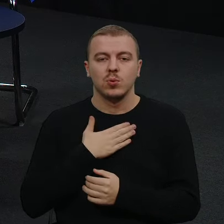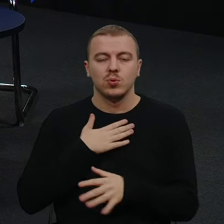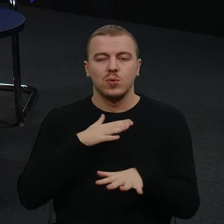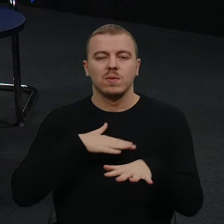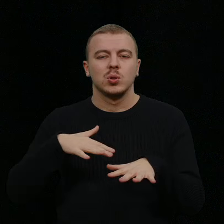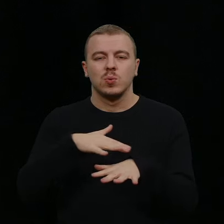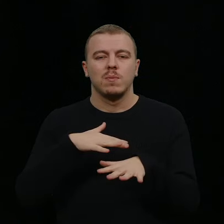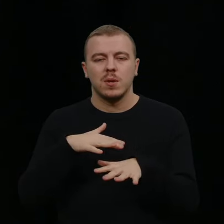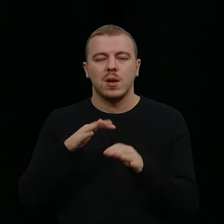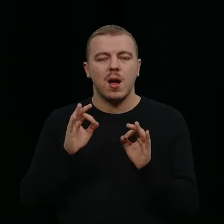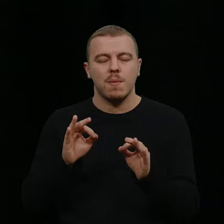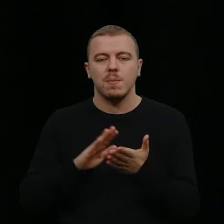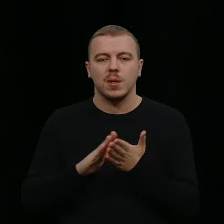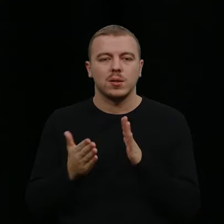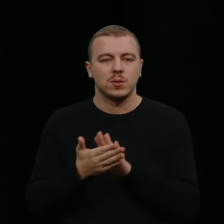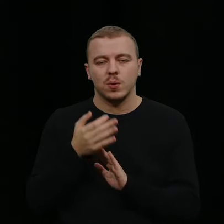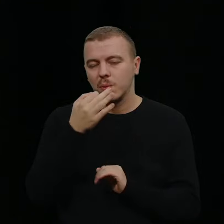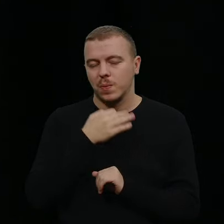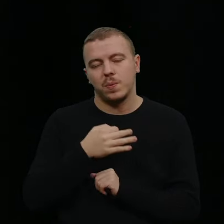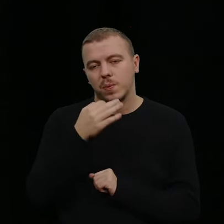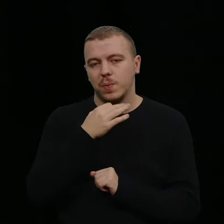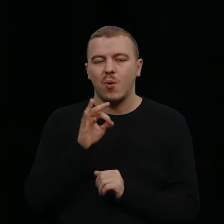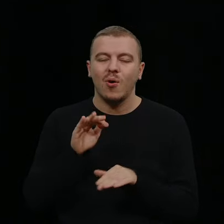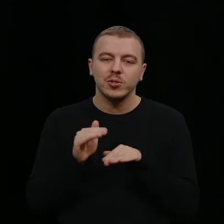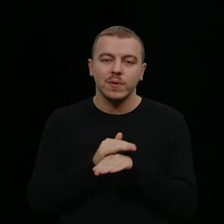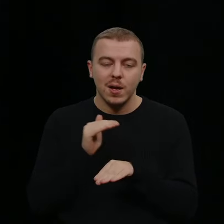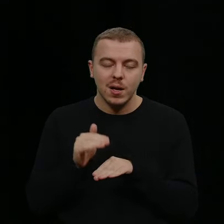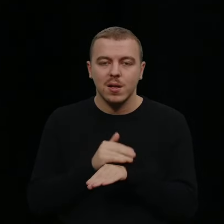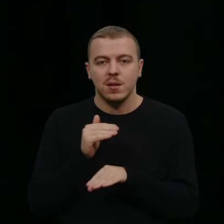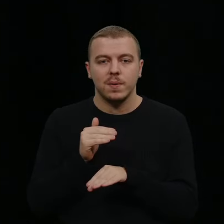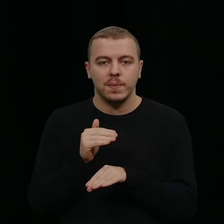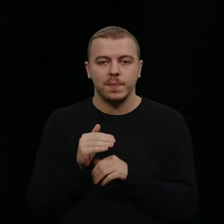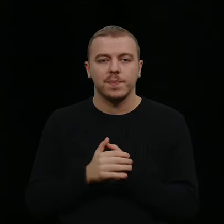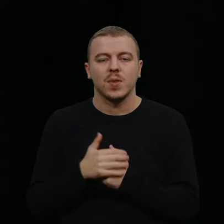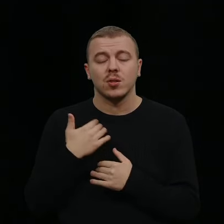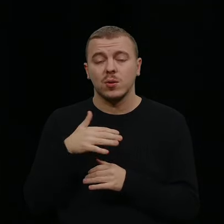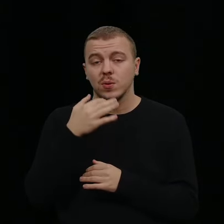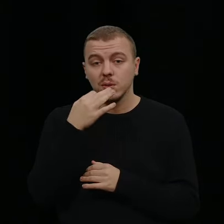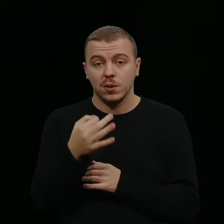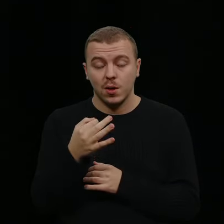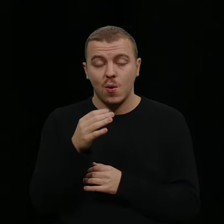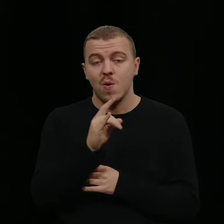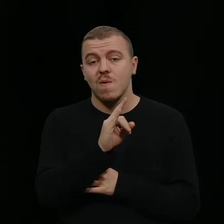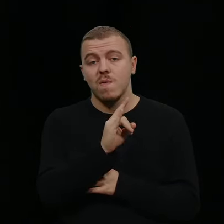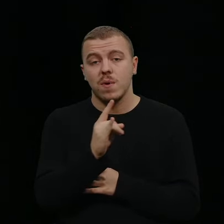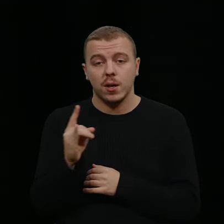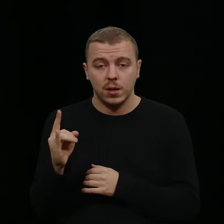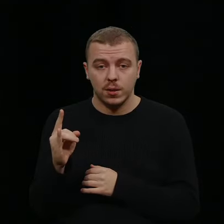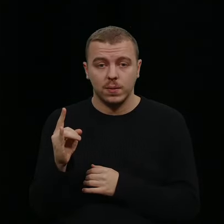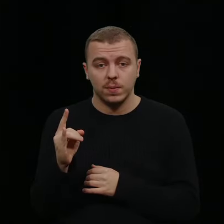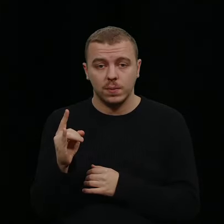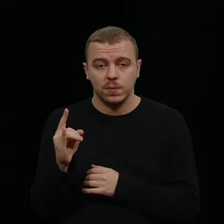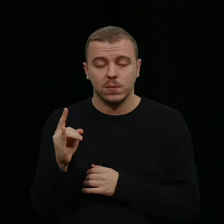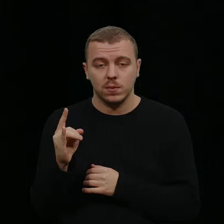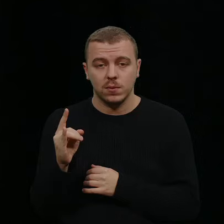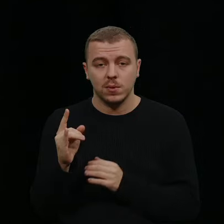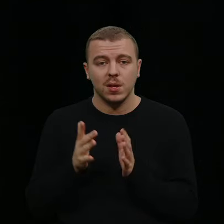dar visiškai pribrendusi prie tokių švelnių ir aš jau minėjau, kad visgi vaikai, ta branda